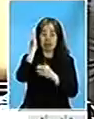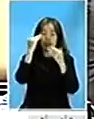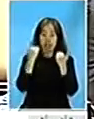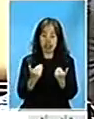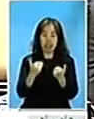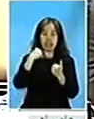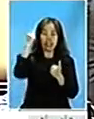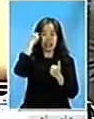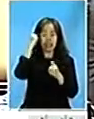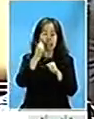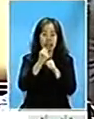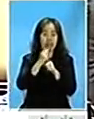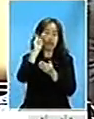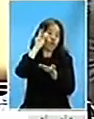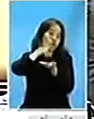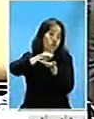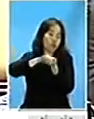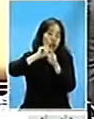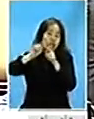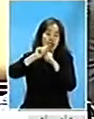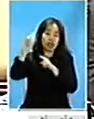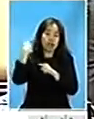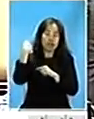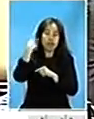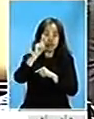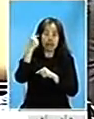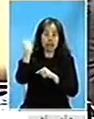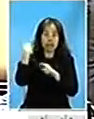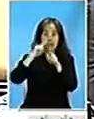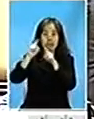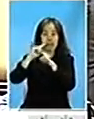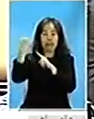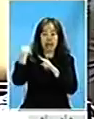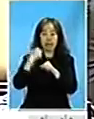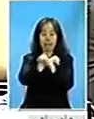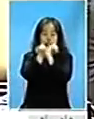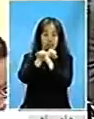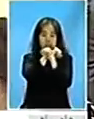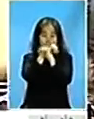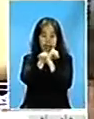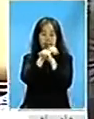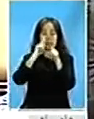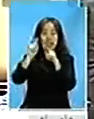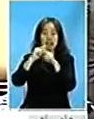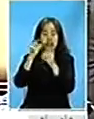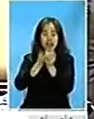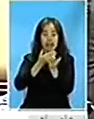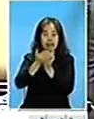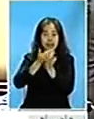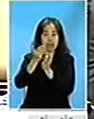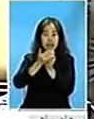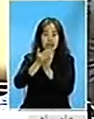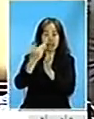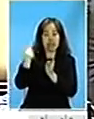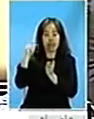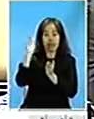ามารถได้รับข้อมูลที่เป็นประโยชน์และสามารถนำไปดำเนินการเพื่อป้องกันไม่ให้เกิดการใช้เงินที่ไม่มีประสิทธิภาพได้ข